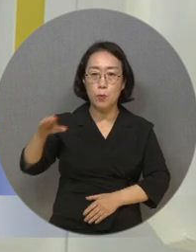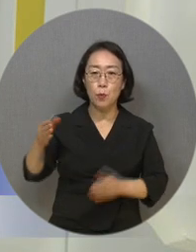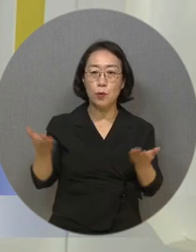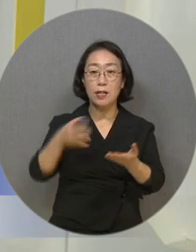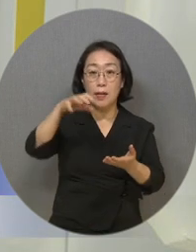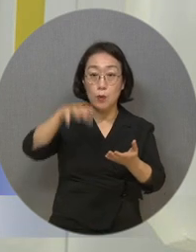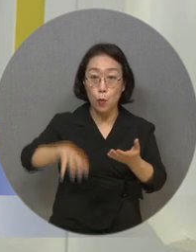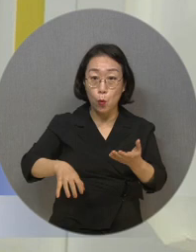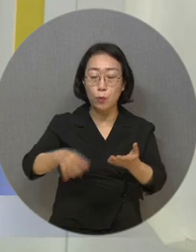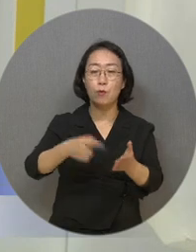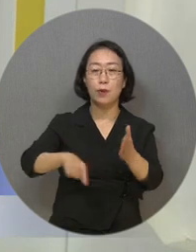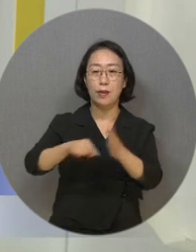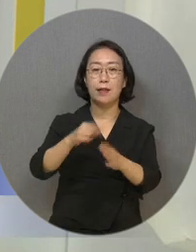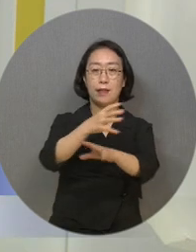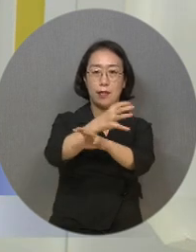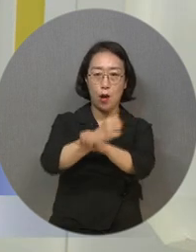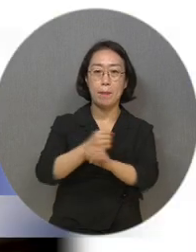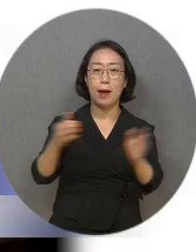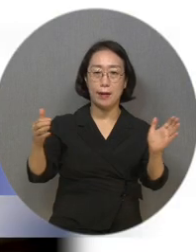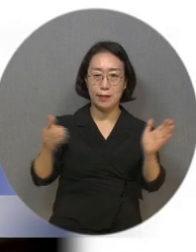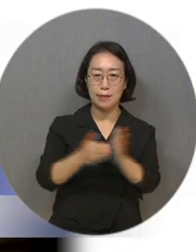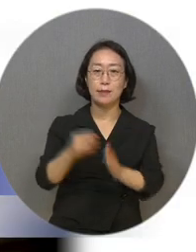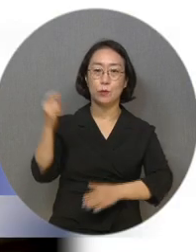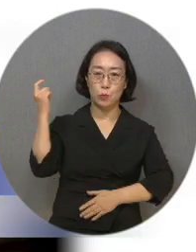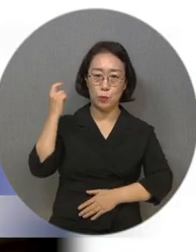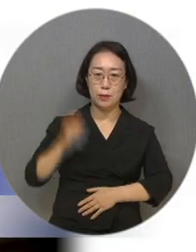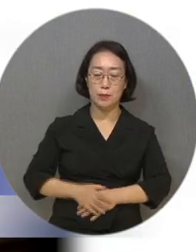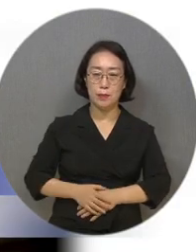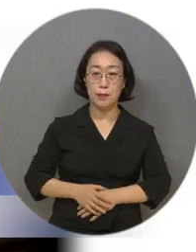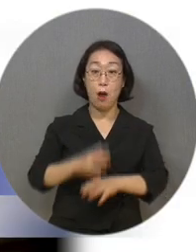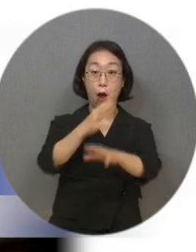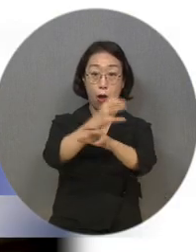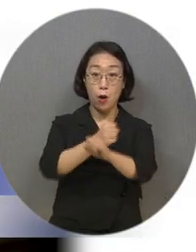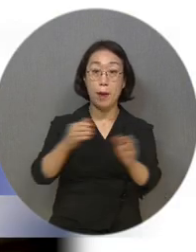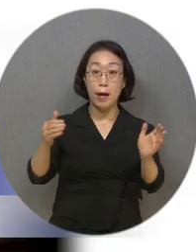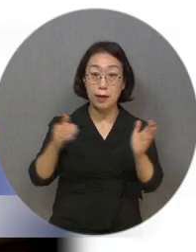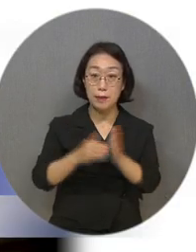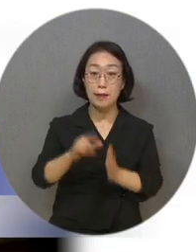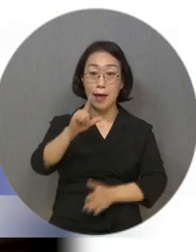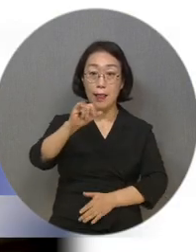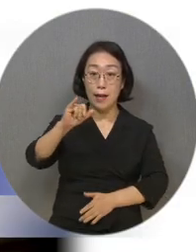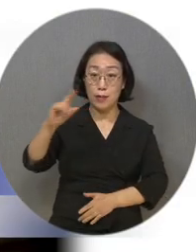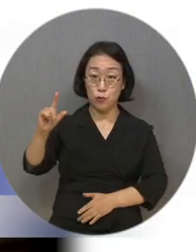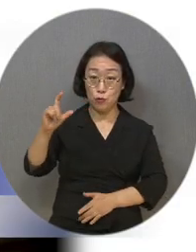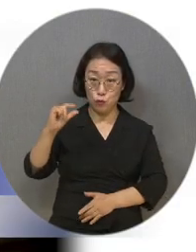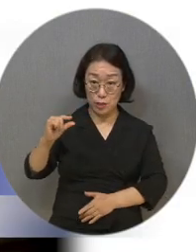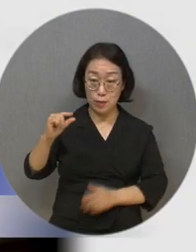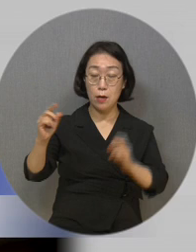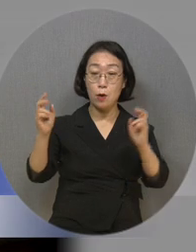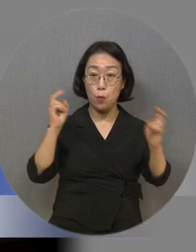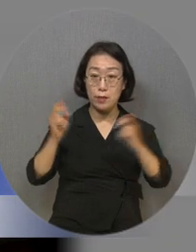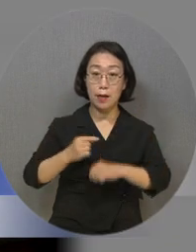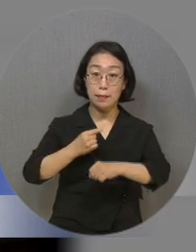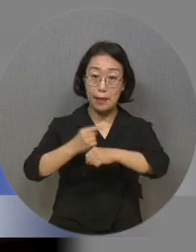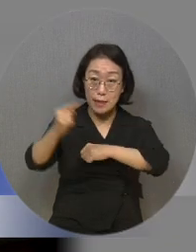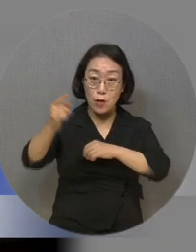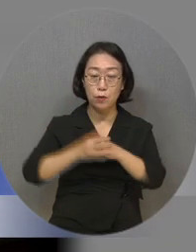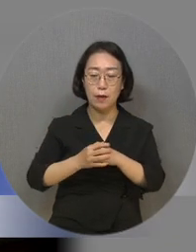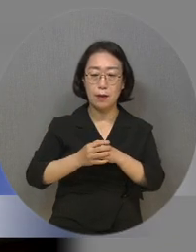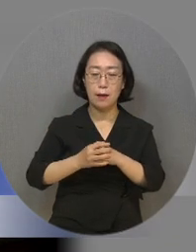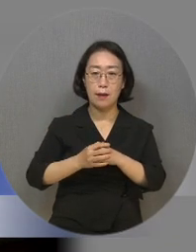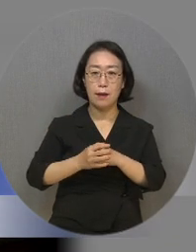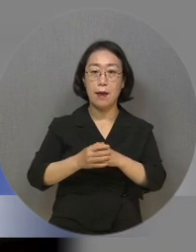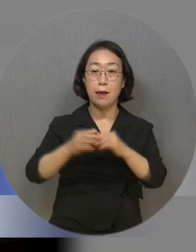위한 협약을 체결했다는 소식입니다. 이번 협약을 바탕으로 LIG 넥스원은 내년 상반기 내